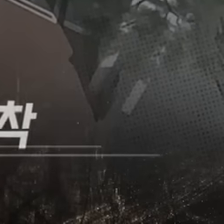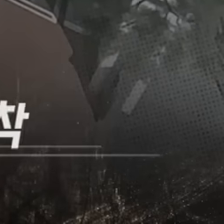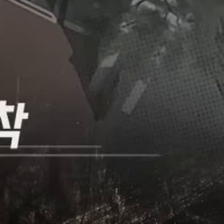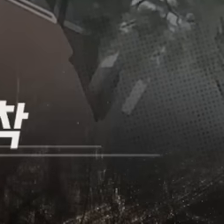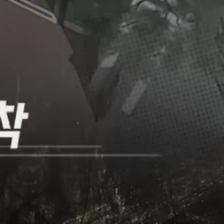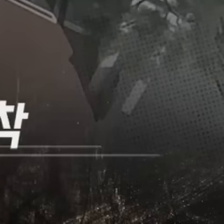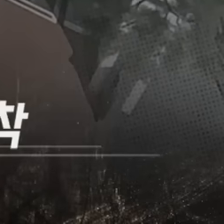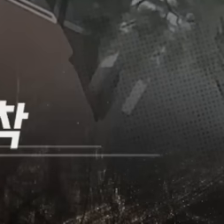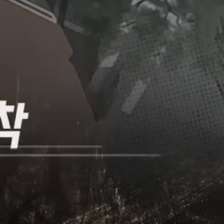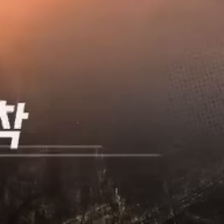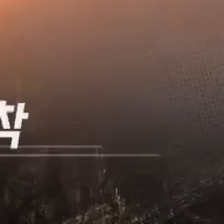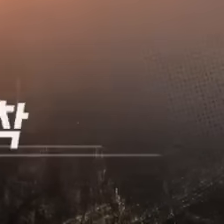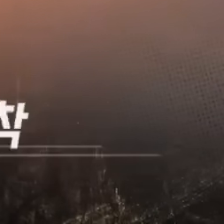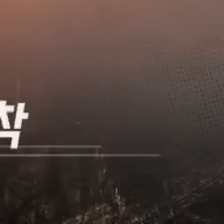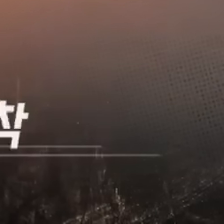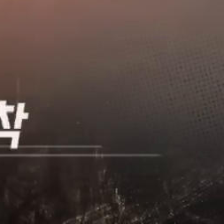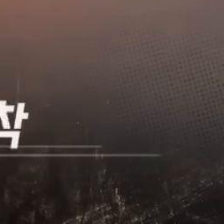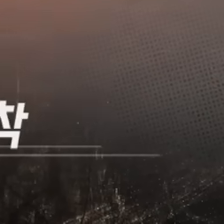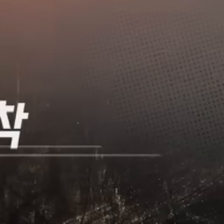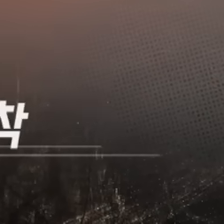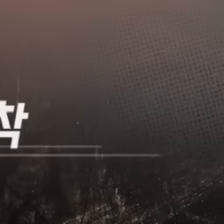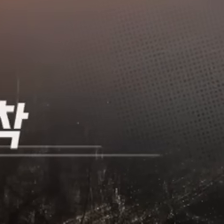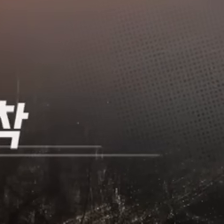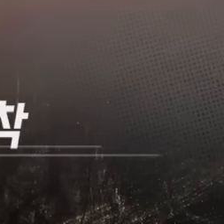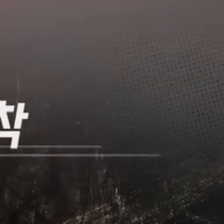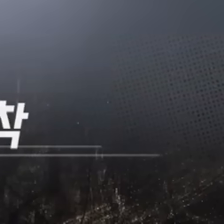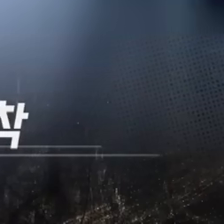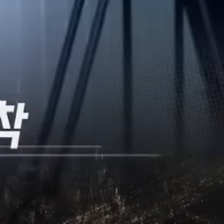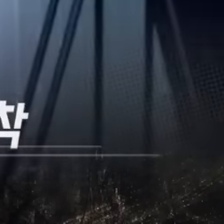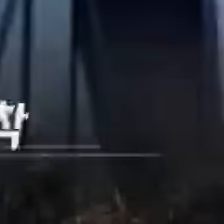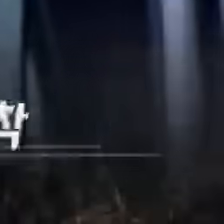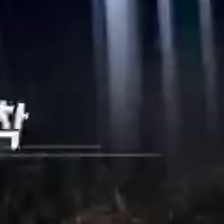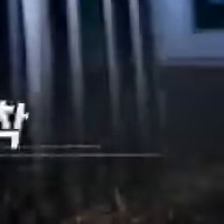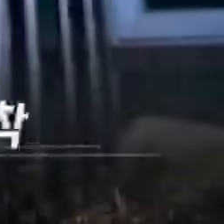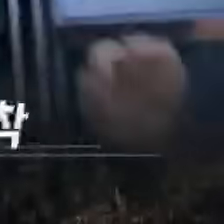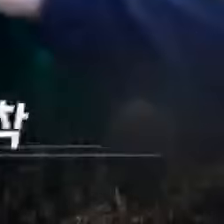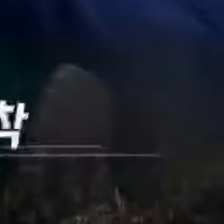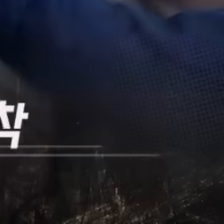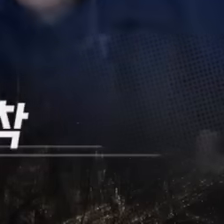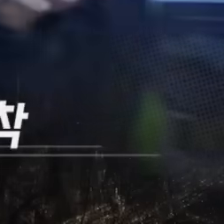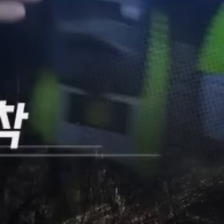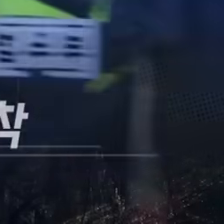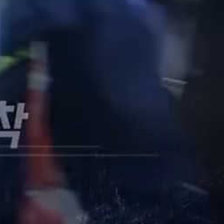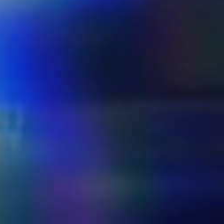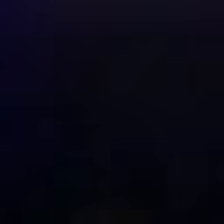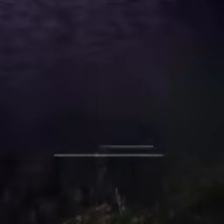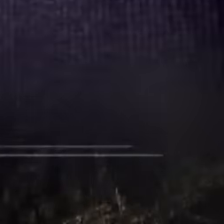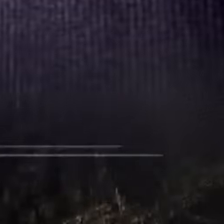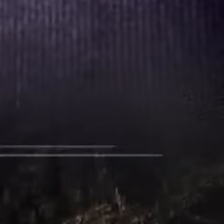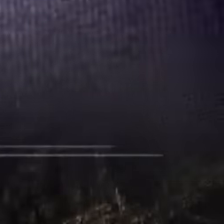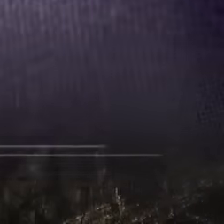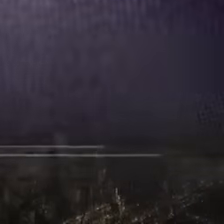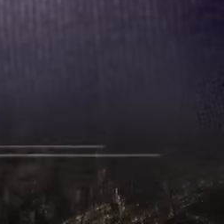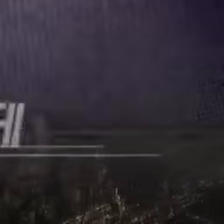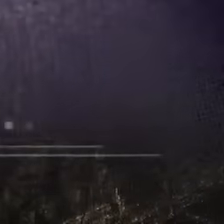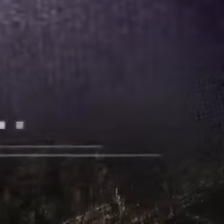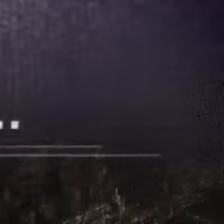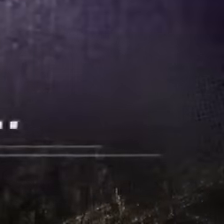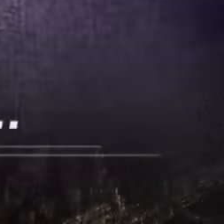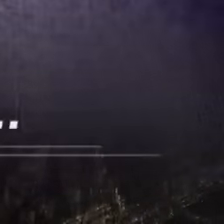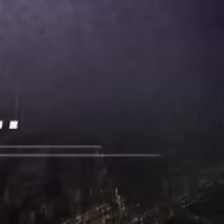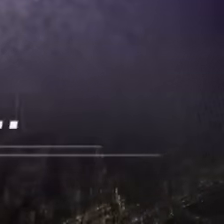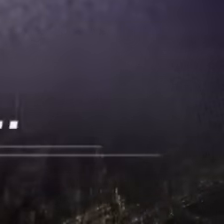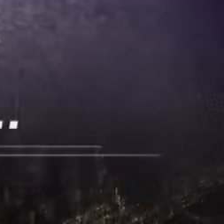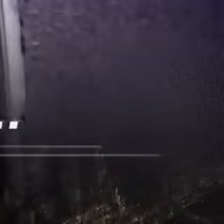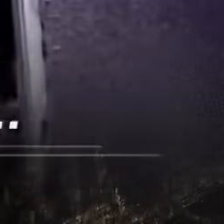충남 논산에서 40대 여성을 납치해 성폭행한 중학생의 또 다른 범죄 정황이 드러났습니다. 이 중학생은